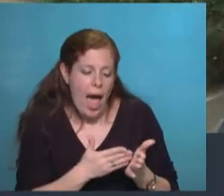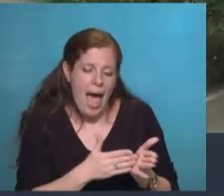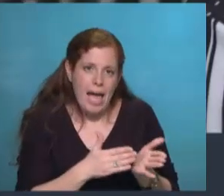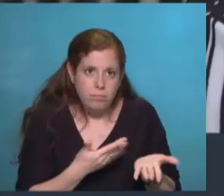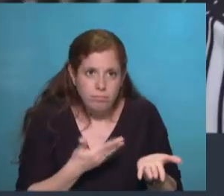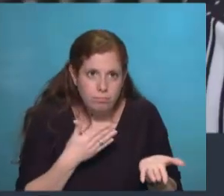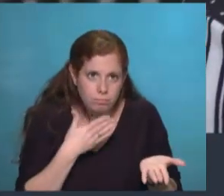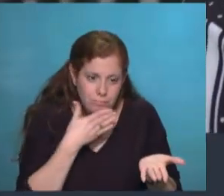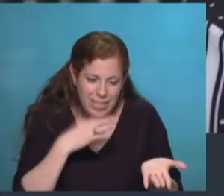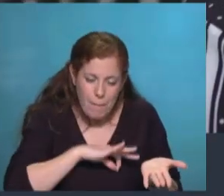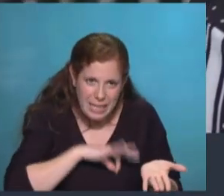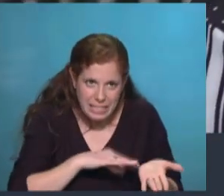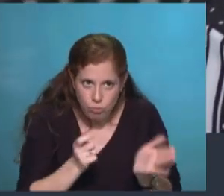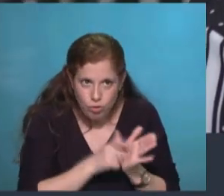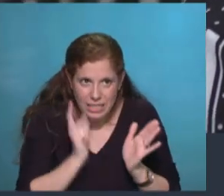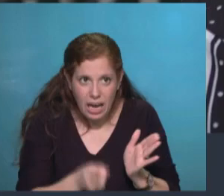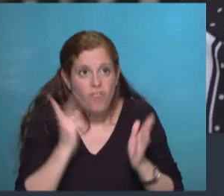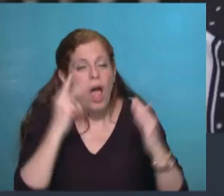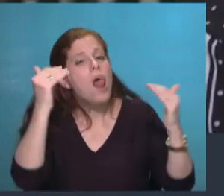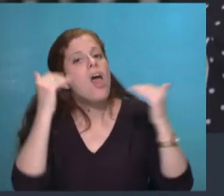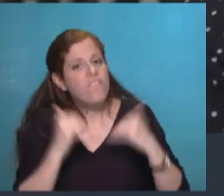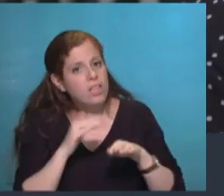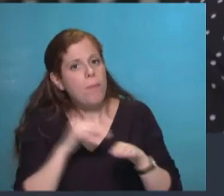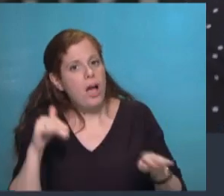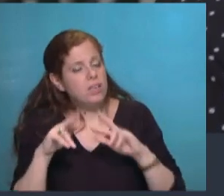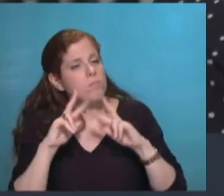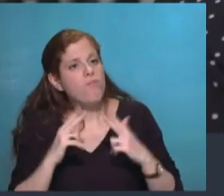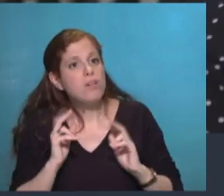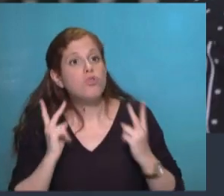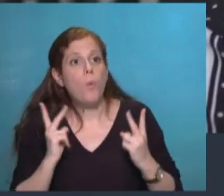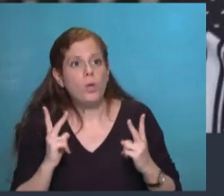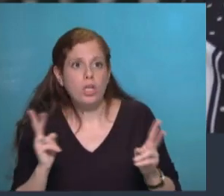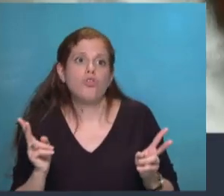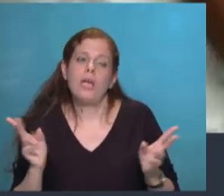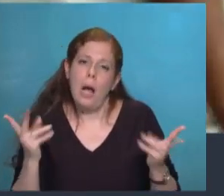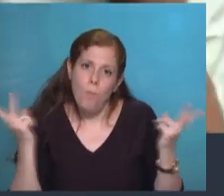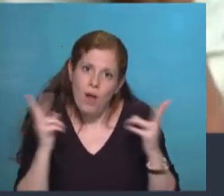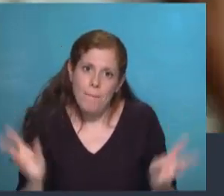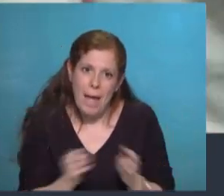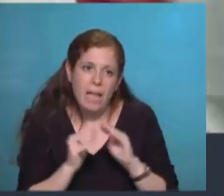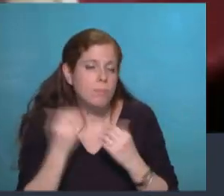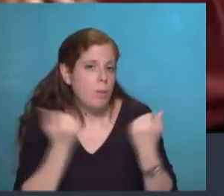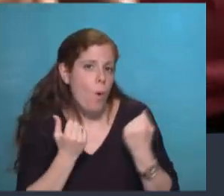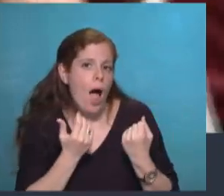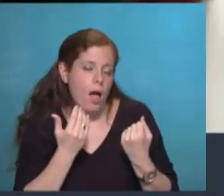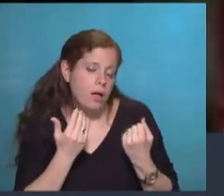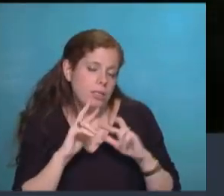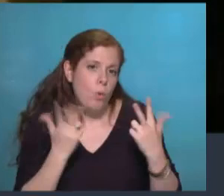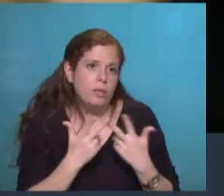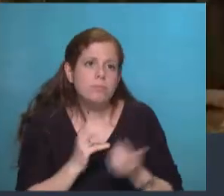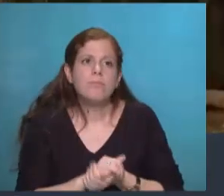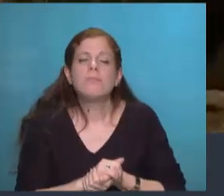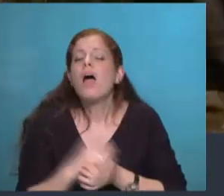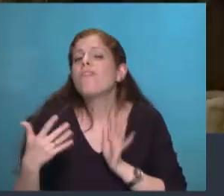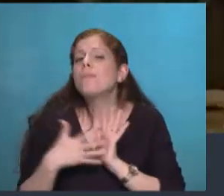הנדרשים, אנחנו יכולים להפחית את הפקקים באופן משמעותי, כשזה יבוא ביחד כמובן עם התחבורה הציבורית. אבל בדיקת כאן